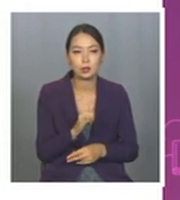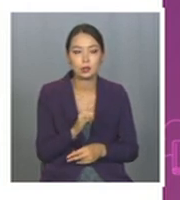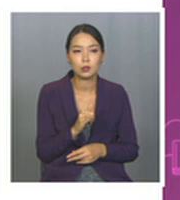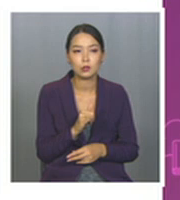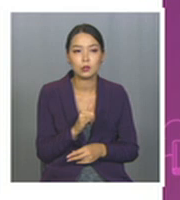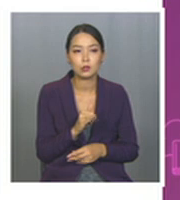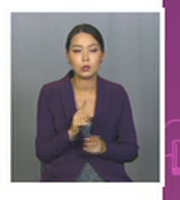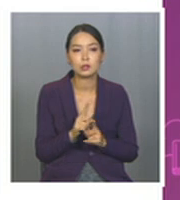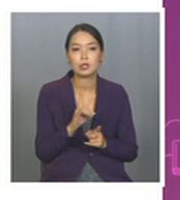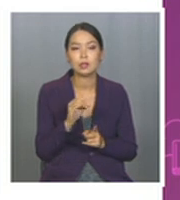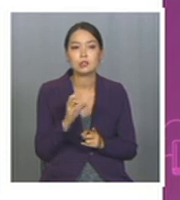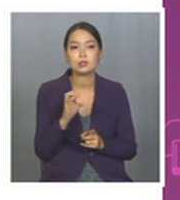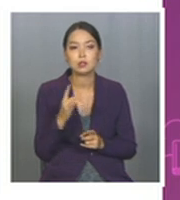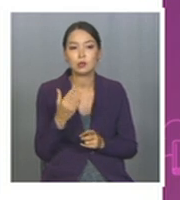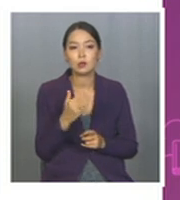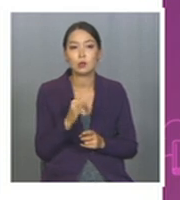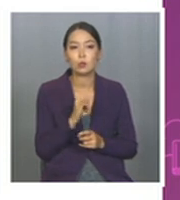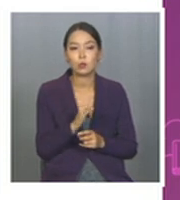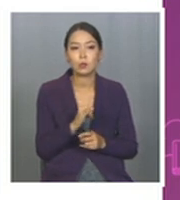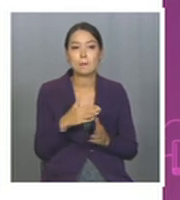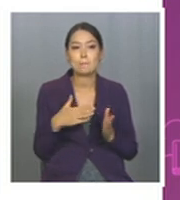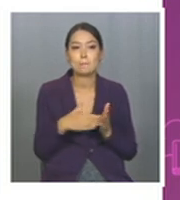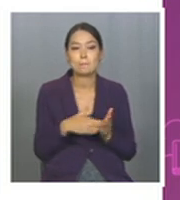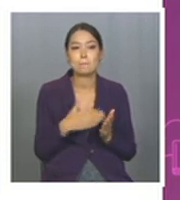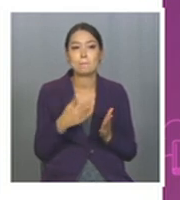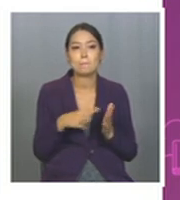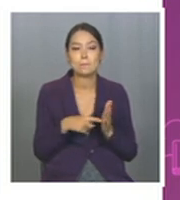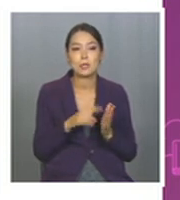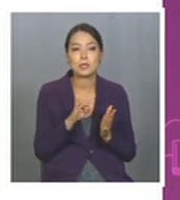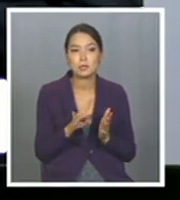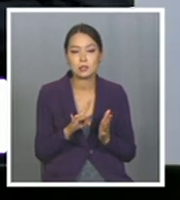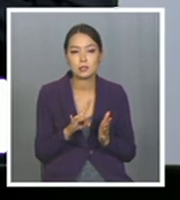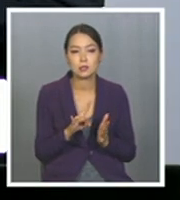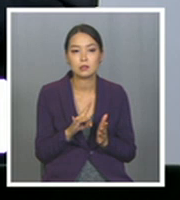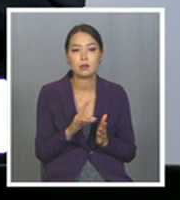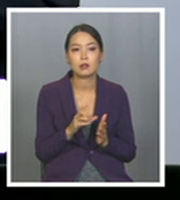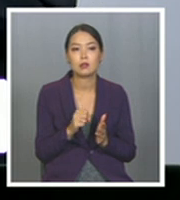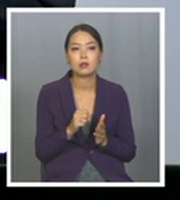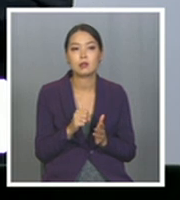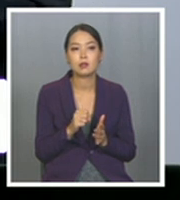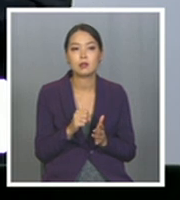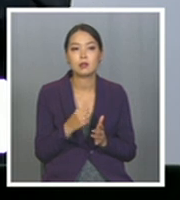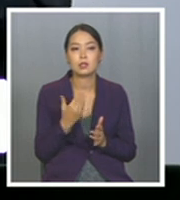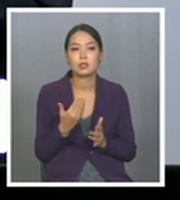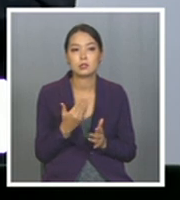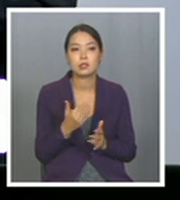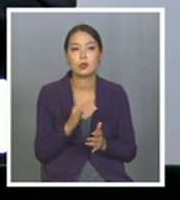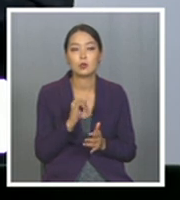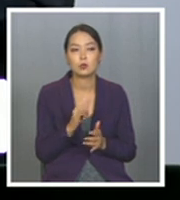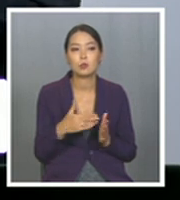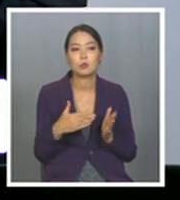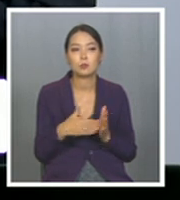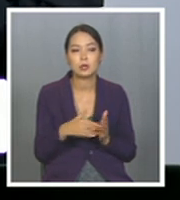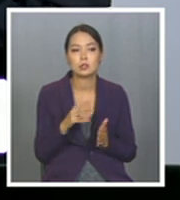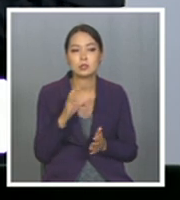резисторға түсетін кернеуді U максимум мәні көбейтілген R деп алайық мысалы үшін, сиымдылық кедергіні U M S